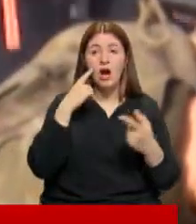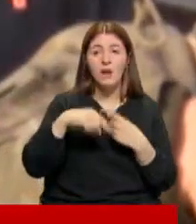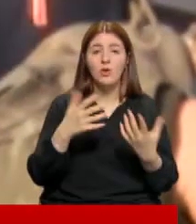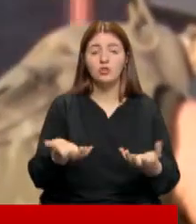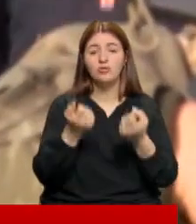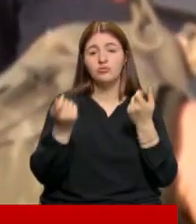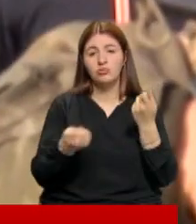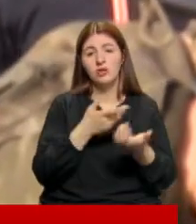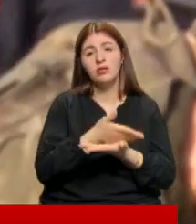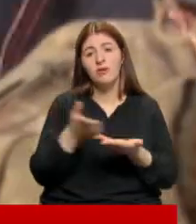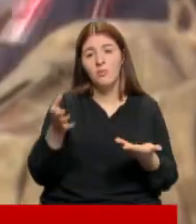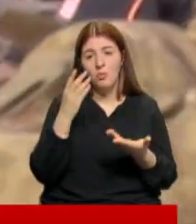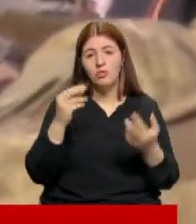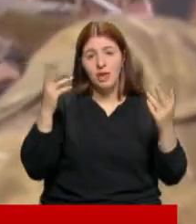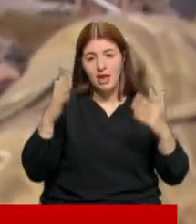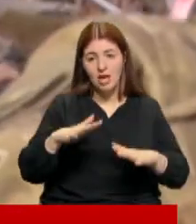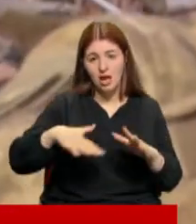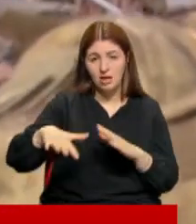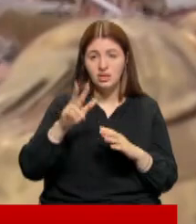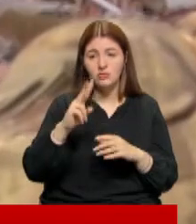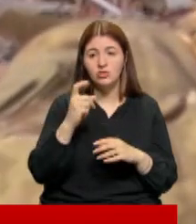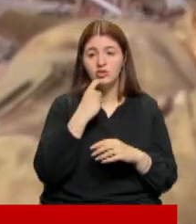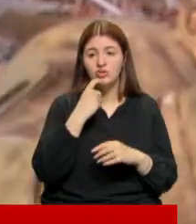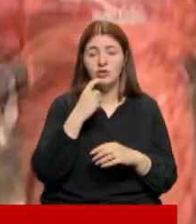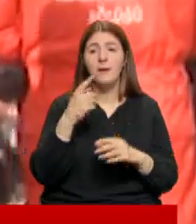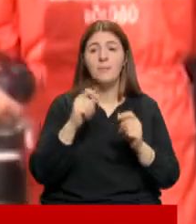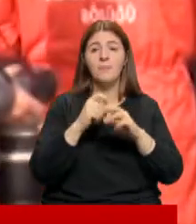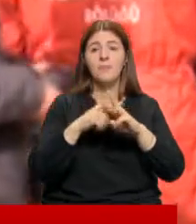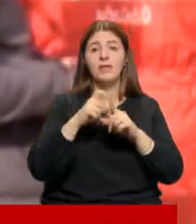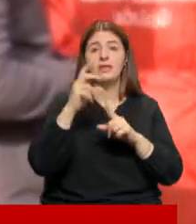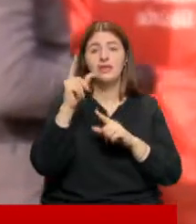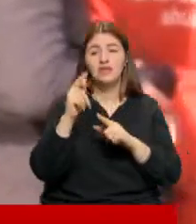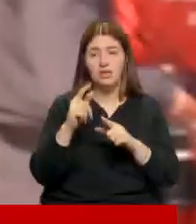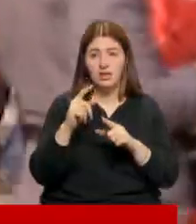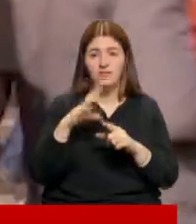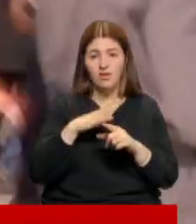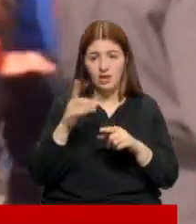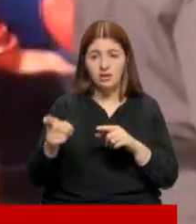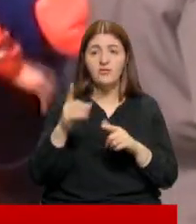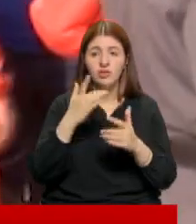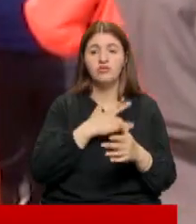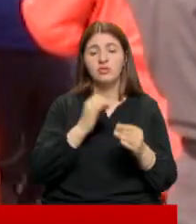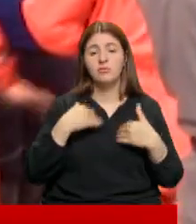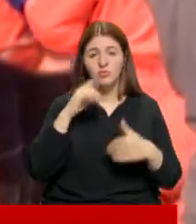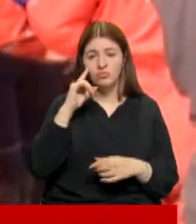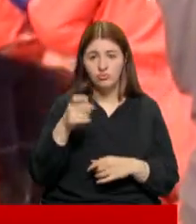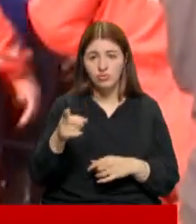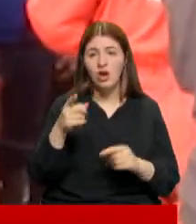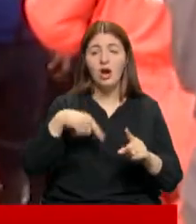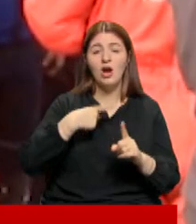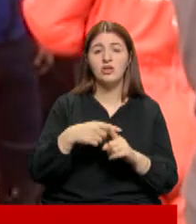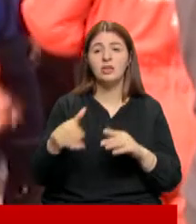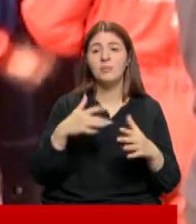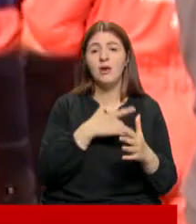kurtarma çalışmalarının devam ettiği enkazda 29 yaşındaki Bedih kış vardı cansız bedenine ulaşıldı artçı depremde